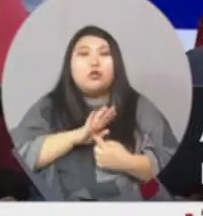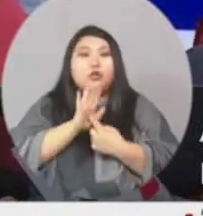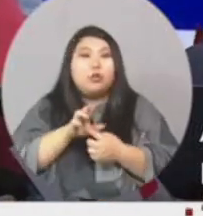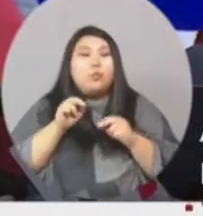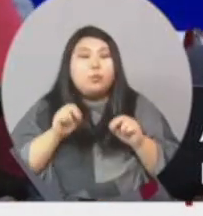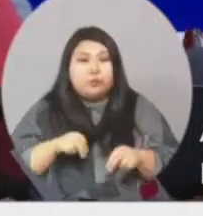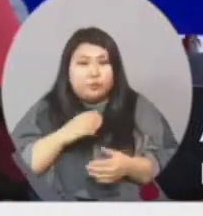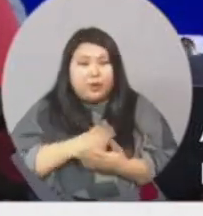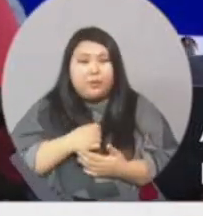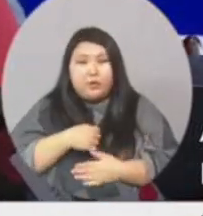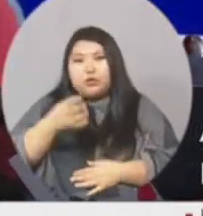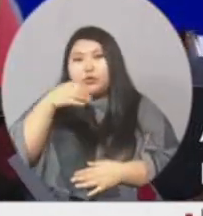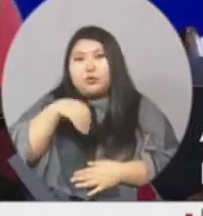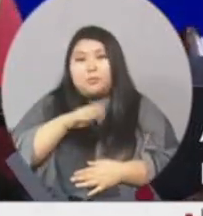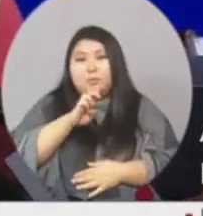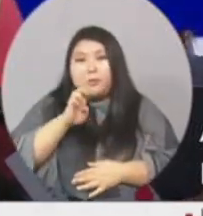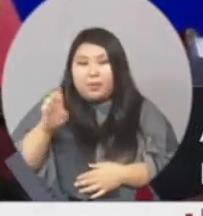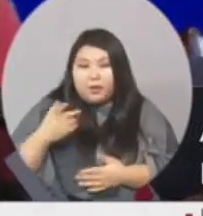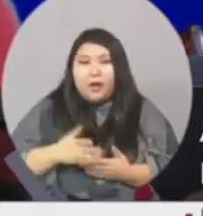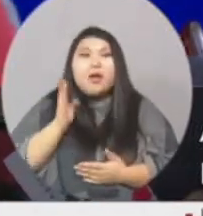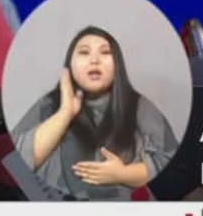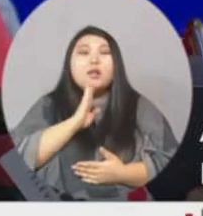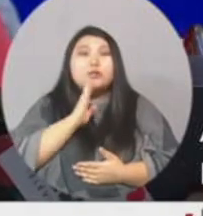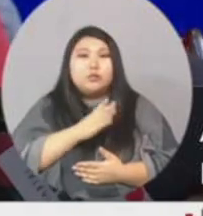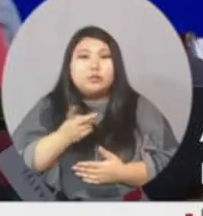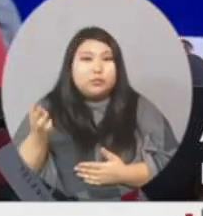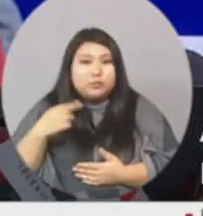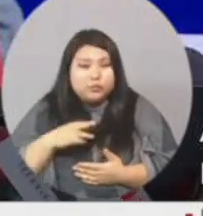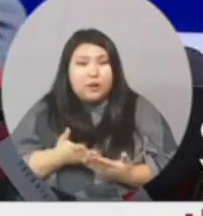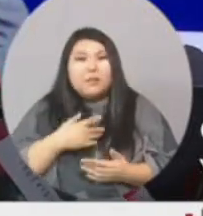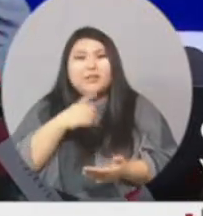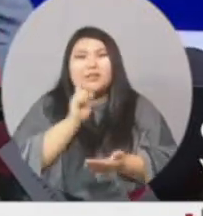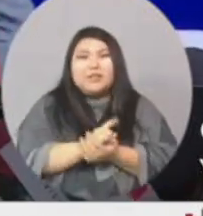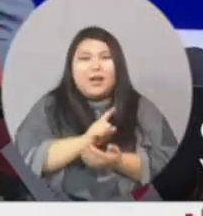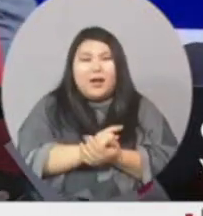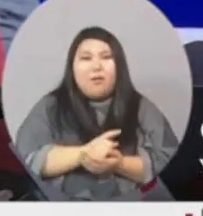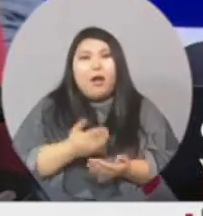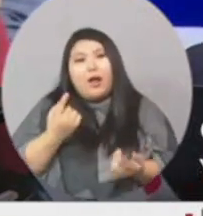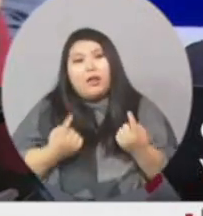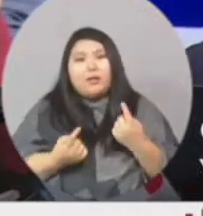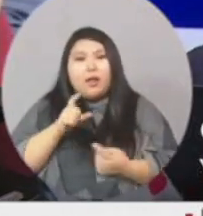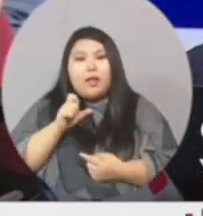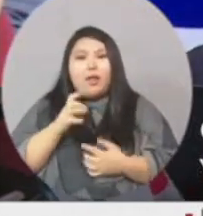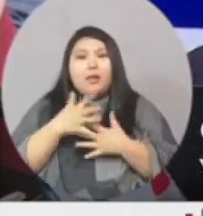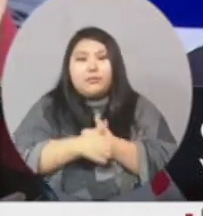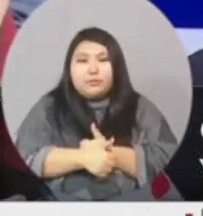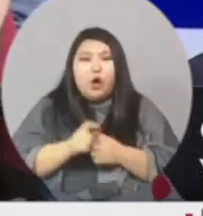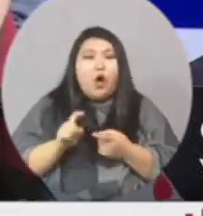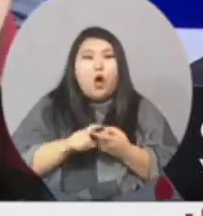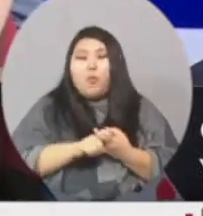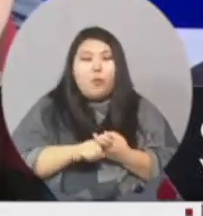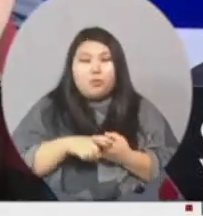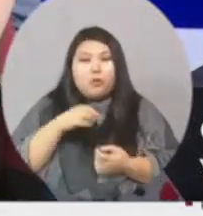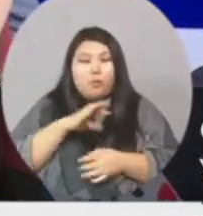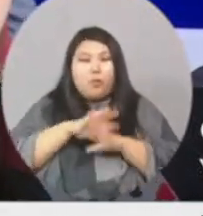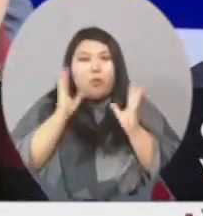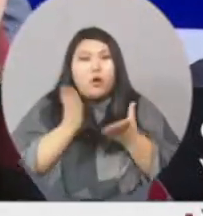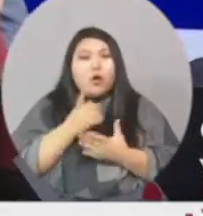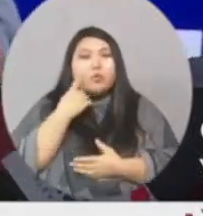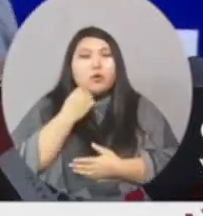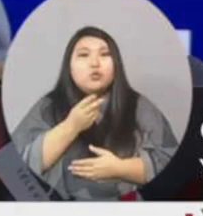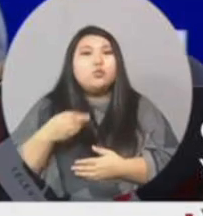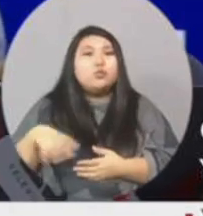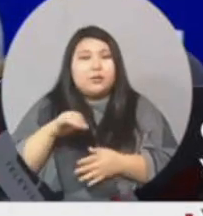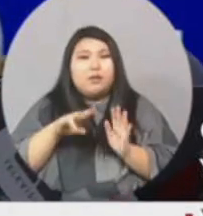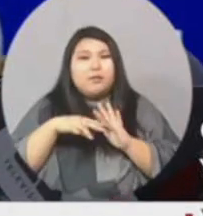за энэ төрийн бас байгууллагууд ээжүүд за заавал одоо аль нэг эвсэл холбооч биш ер нь бүх эмэгтэйчүүдийг нэгтгэж бүр